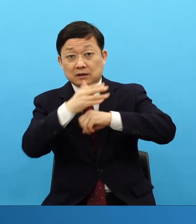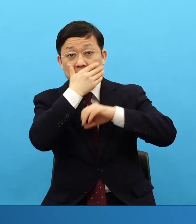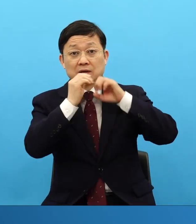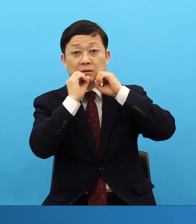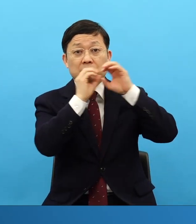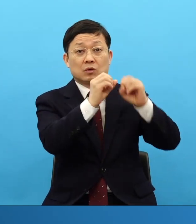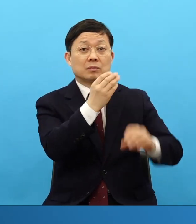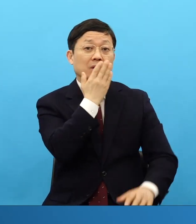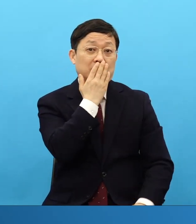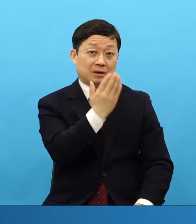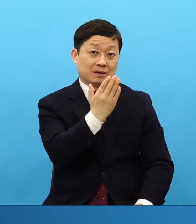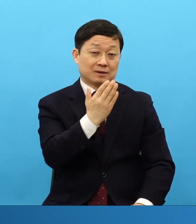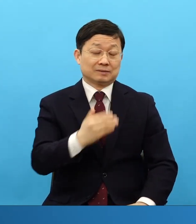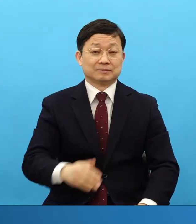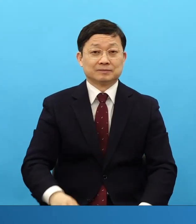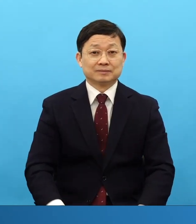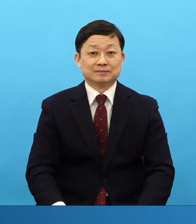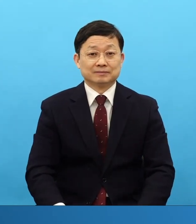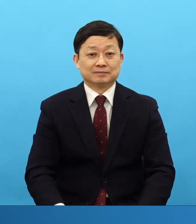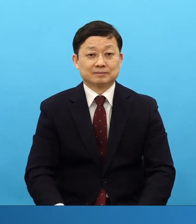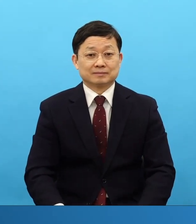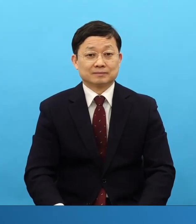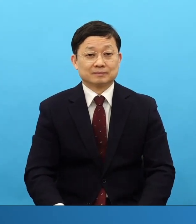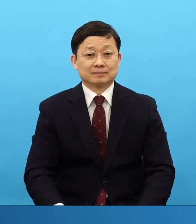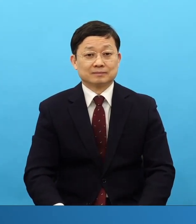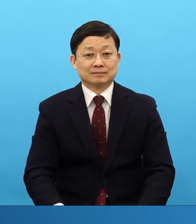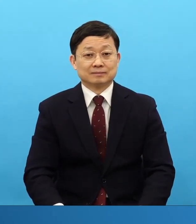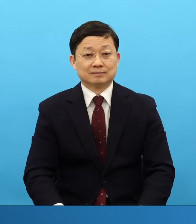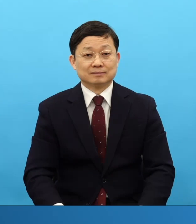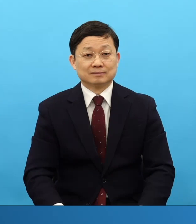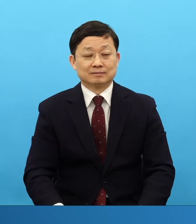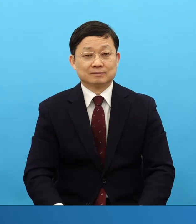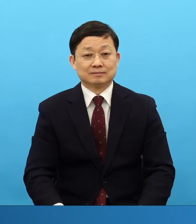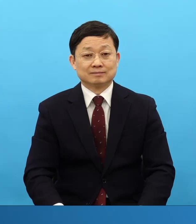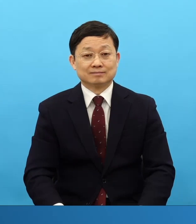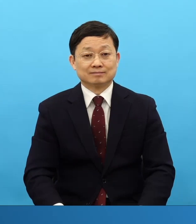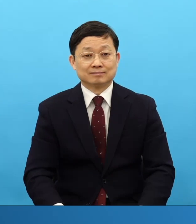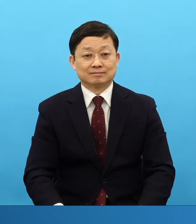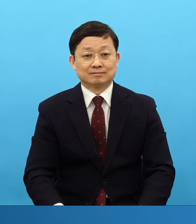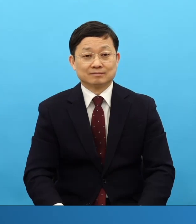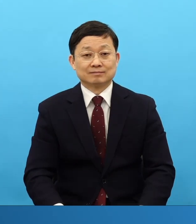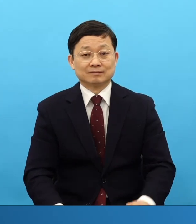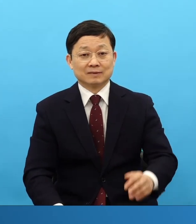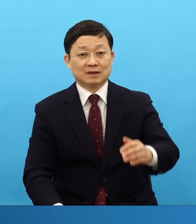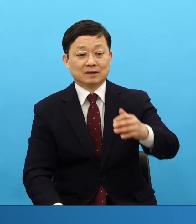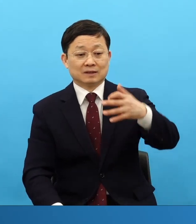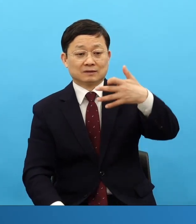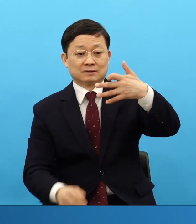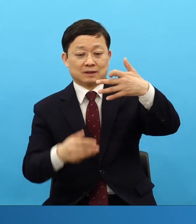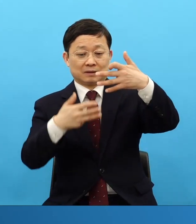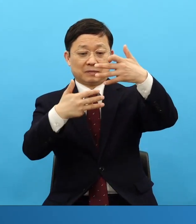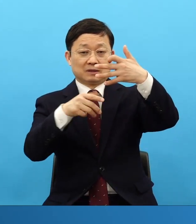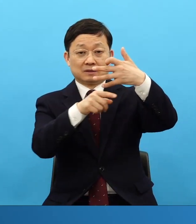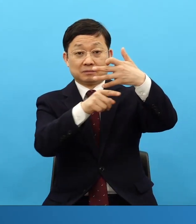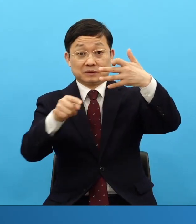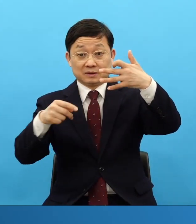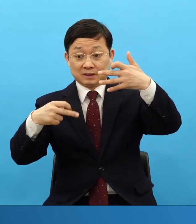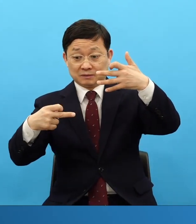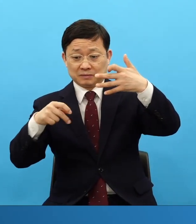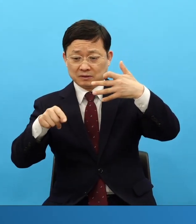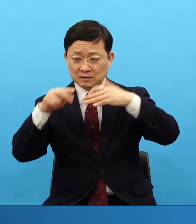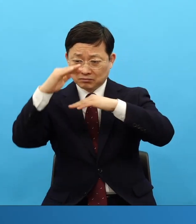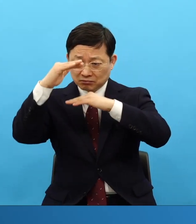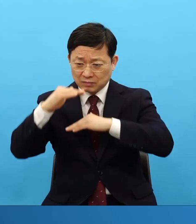이 사도행전 19장에는 보면은 석 달 동안 이렇게 나왔죠. And Acts 19 talks about for